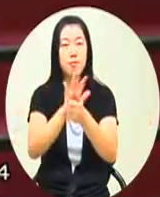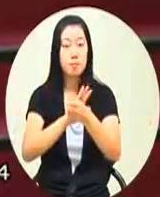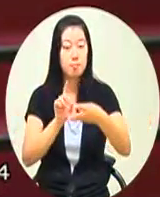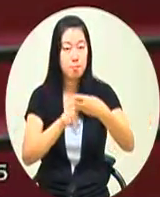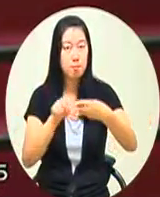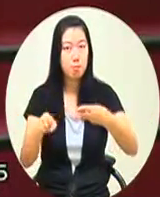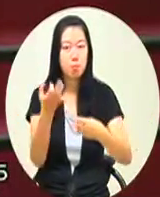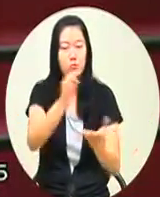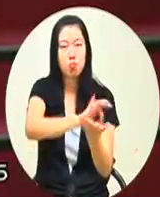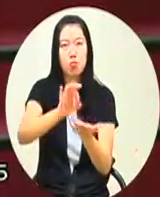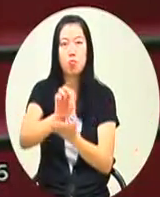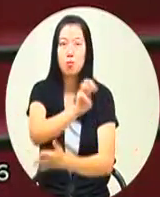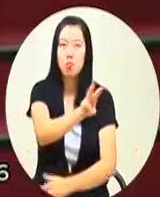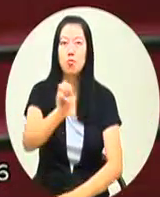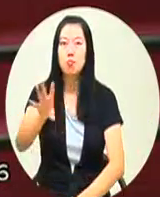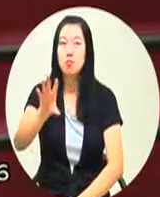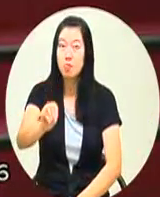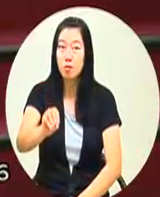花了300-400万，